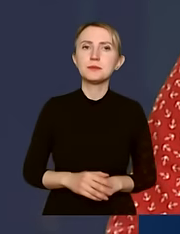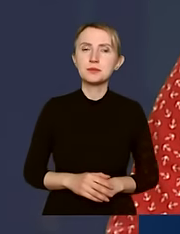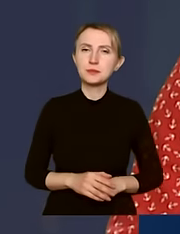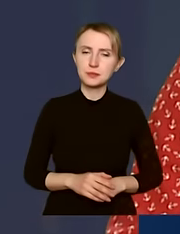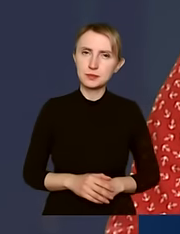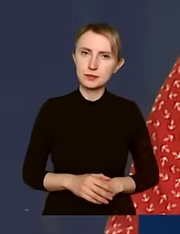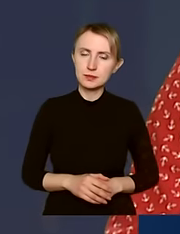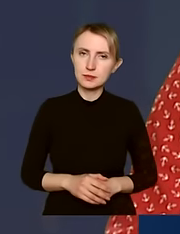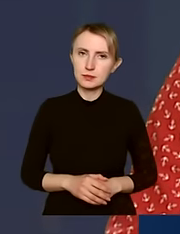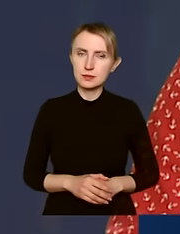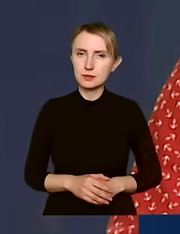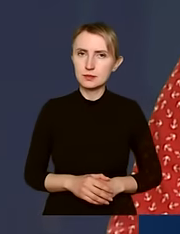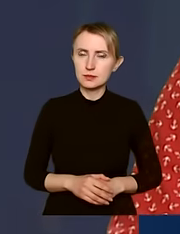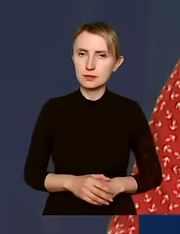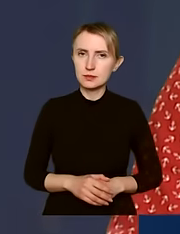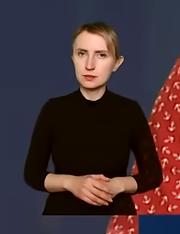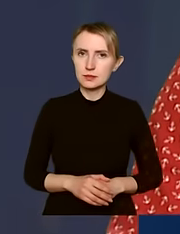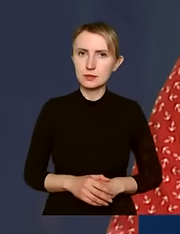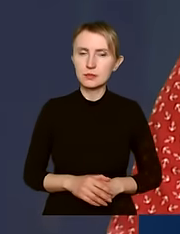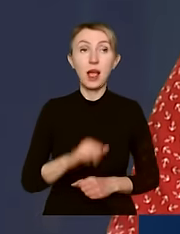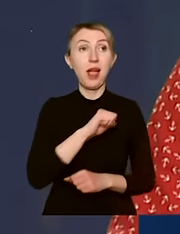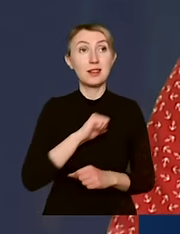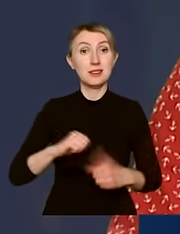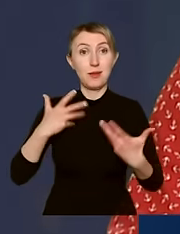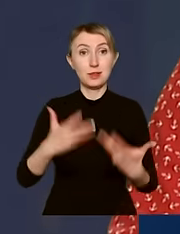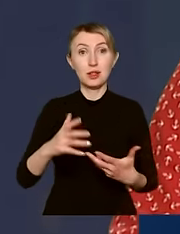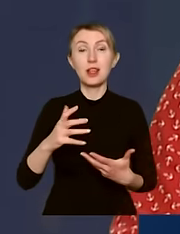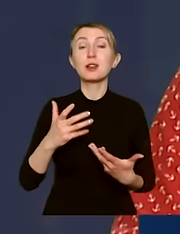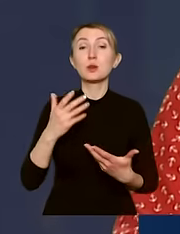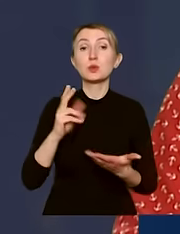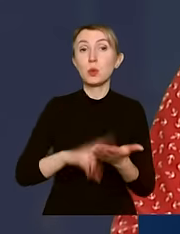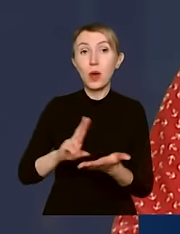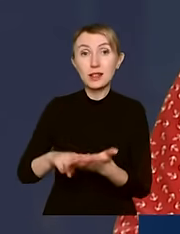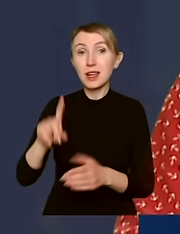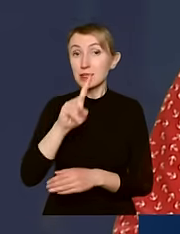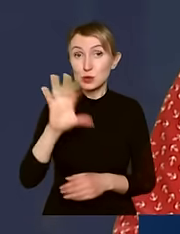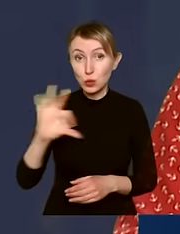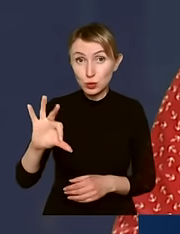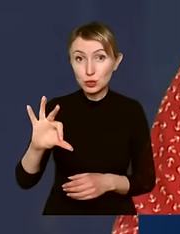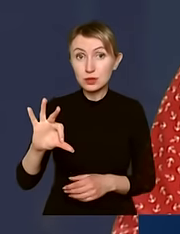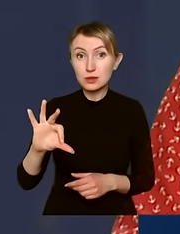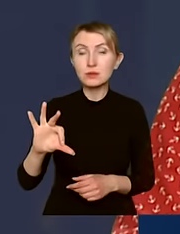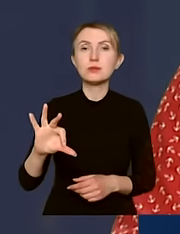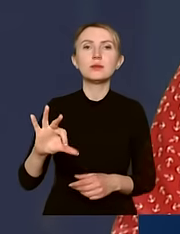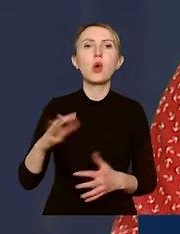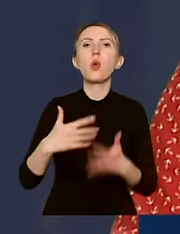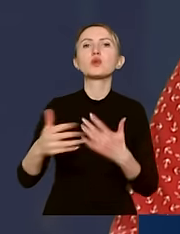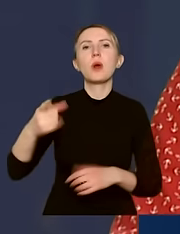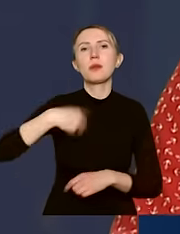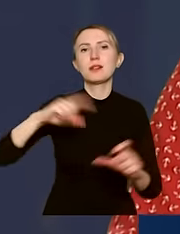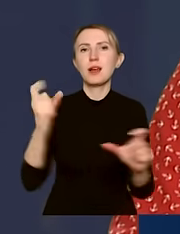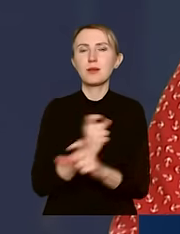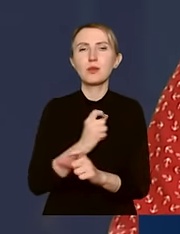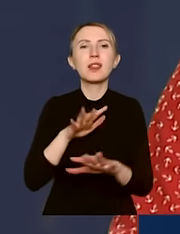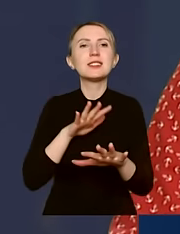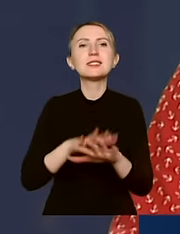natomiast wprowadzanie dobrowolnych składek dobrowolnego ZUS-u tak naprawdę osłabia nas jako państwo, bo przecież ten